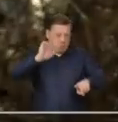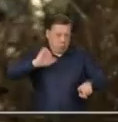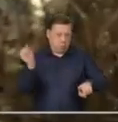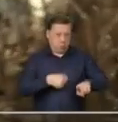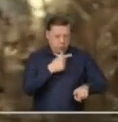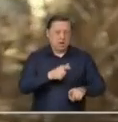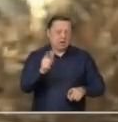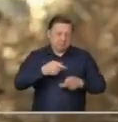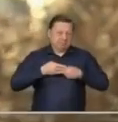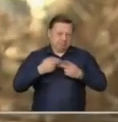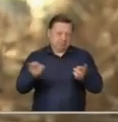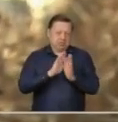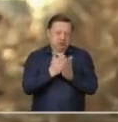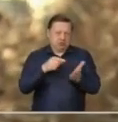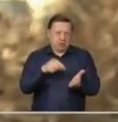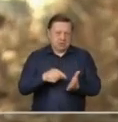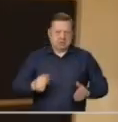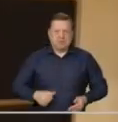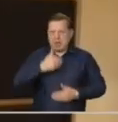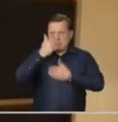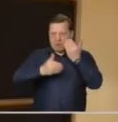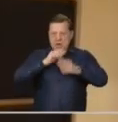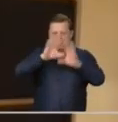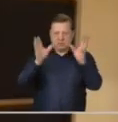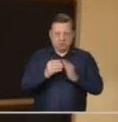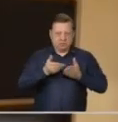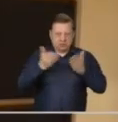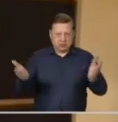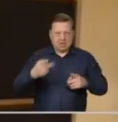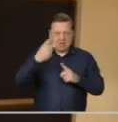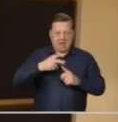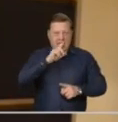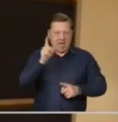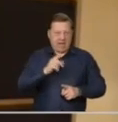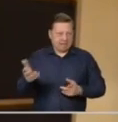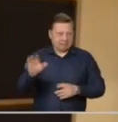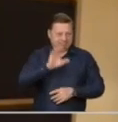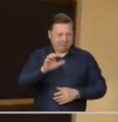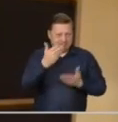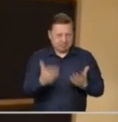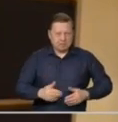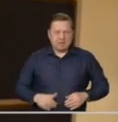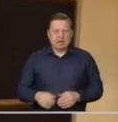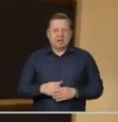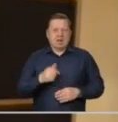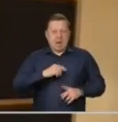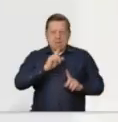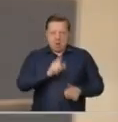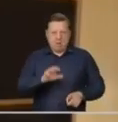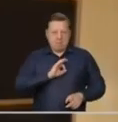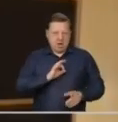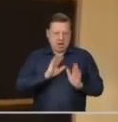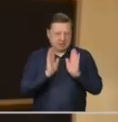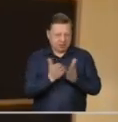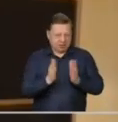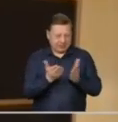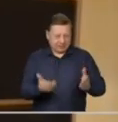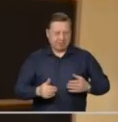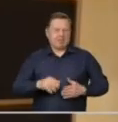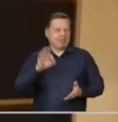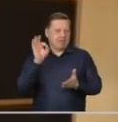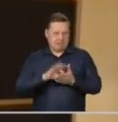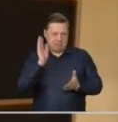książki Kosmiczne Wyzwania. Pozdrawiam wszystkich widzów Teleekspresu. Polecam swoją książkę. Na pewno